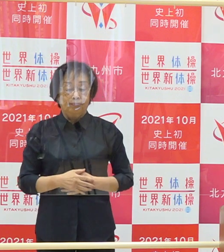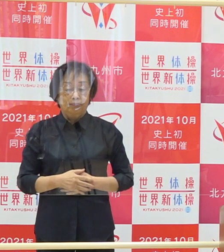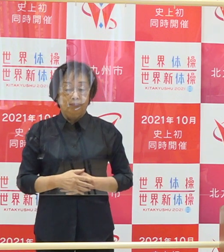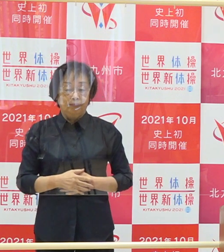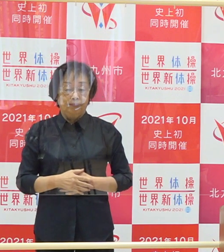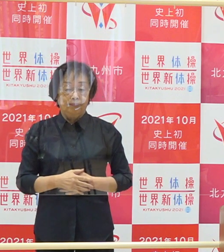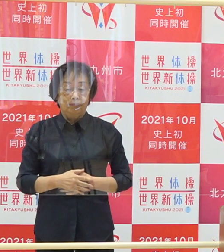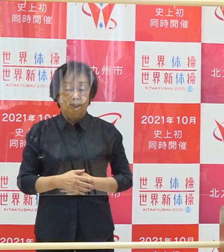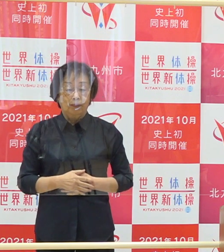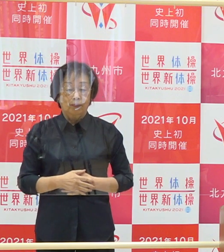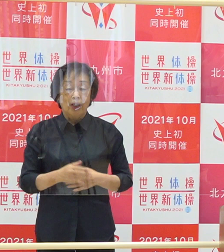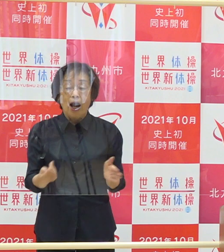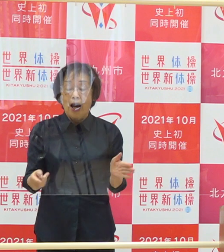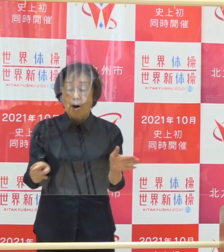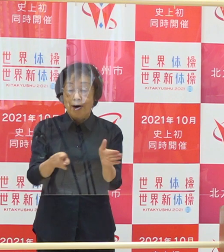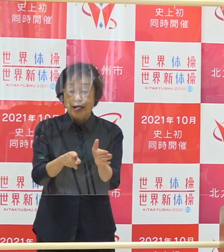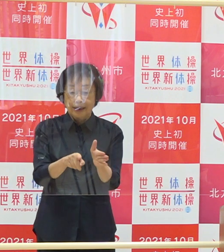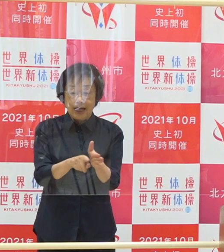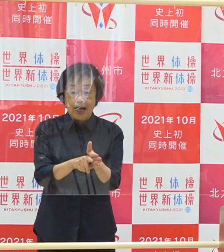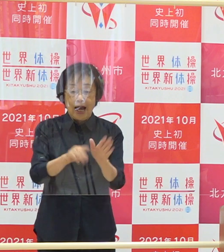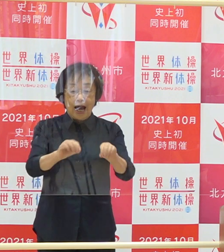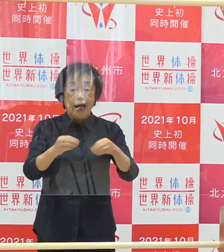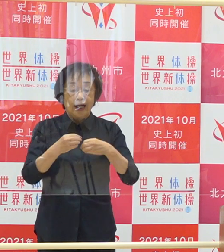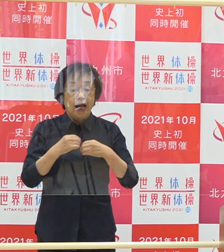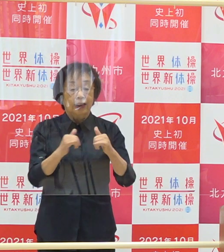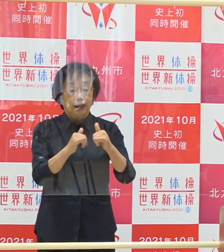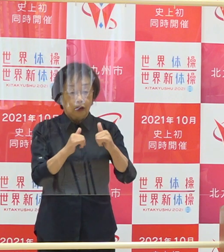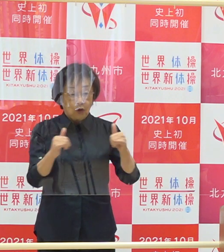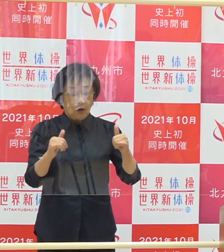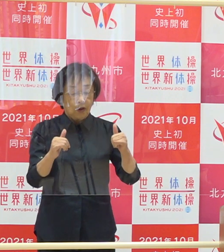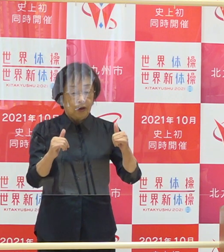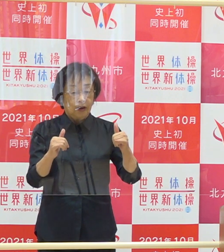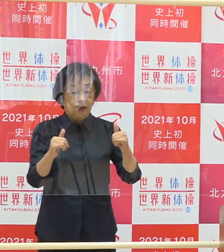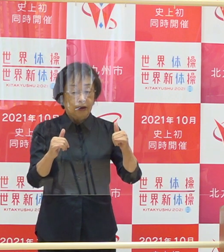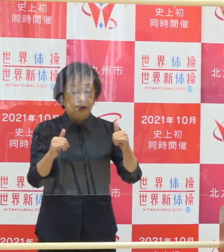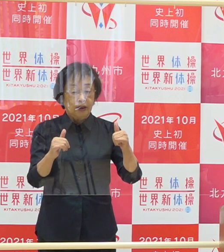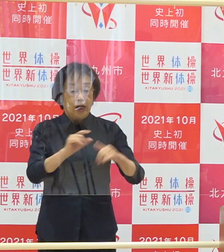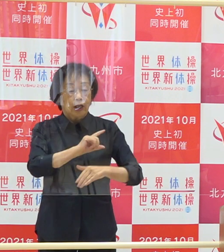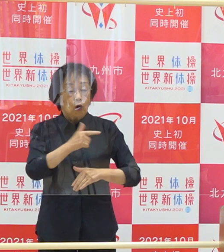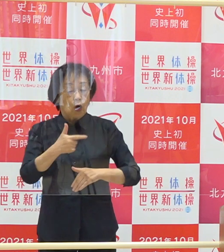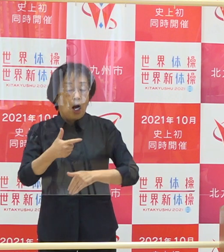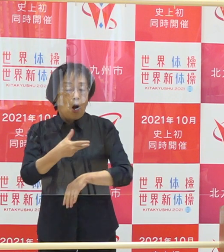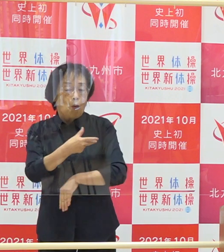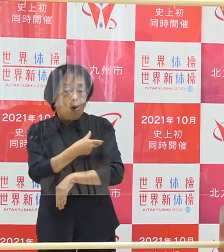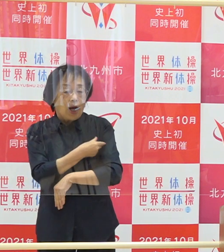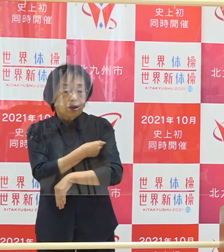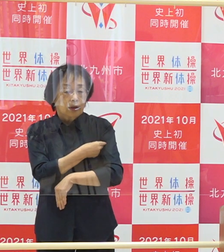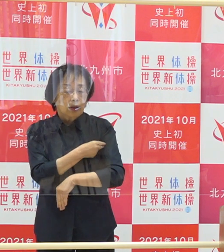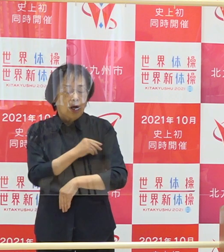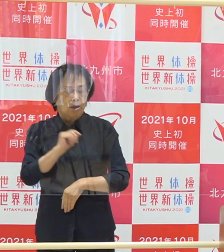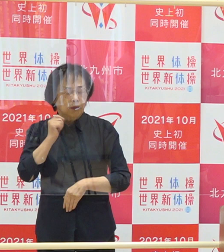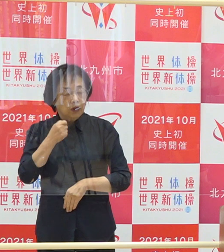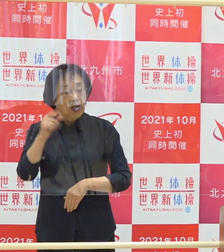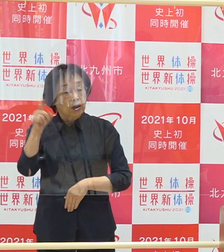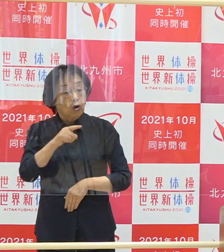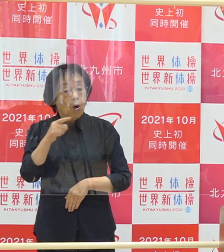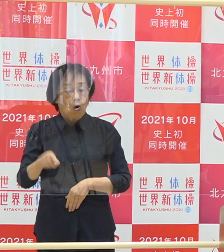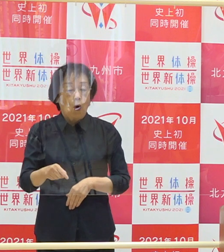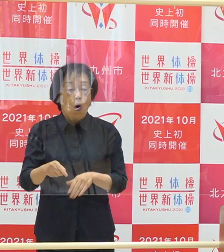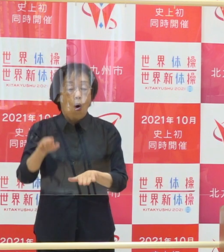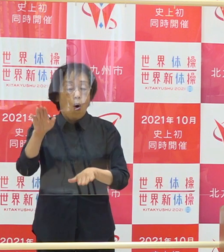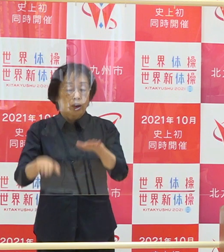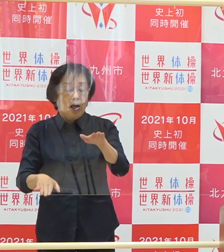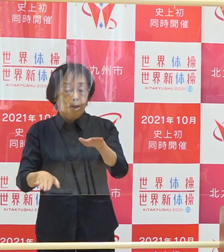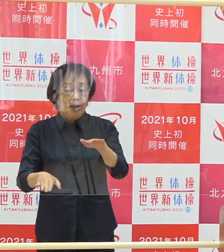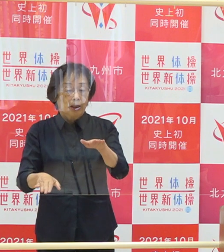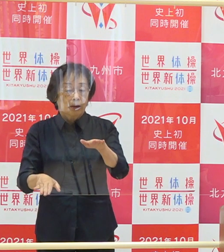たしました。合わせて感染した方や様々な理由でワクチンを接種できない方への差別の防止を